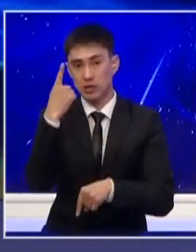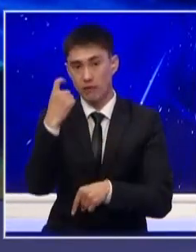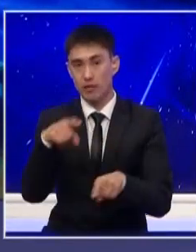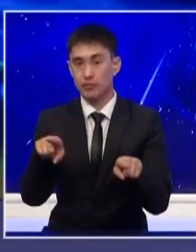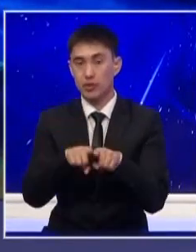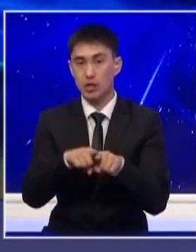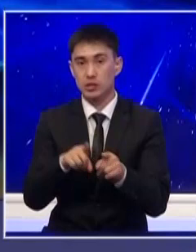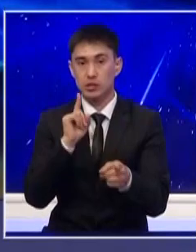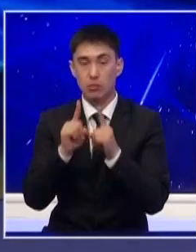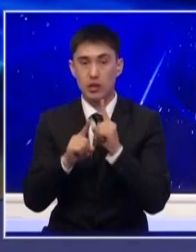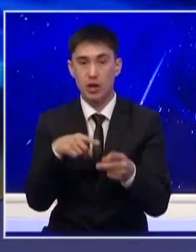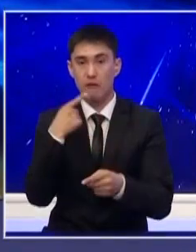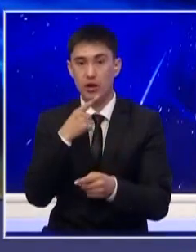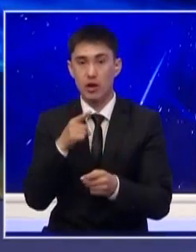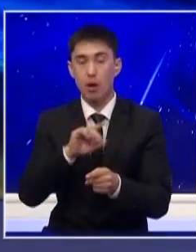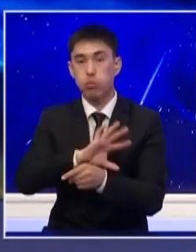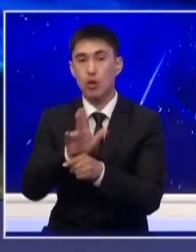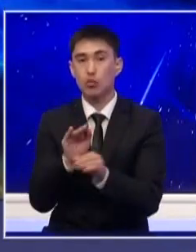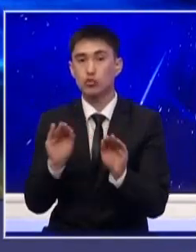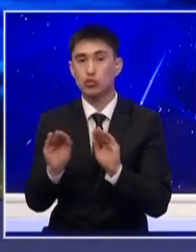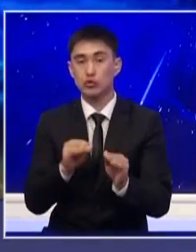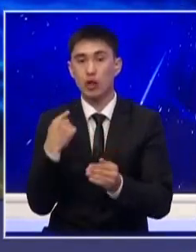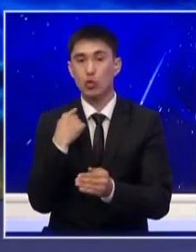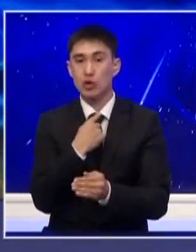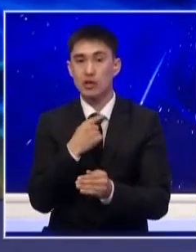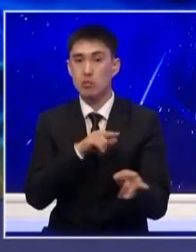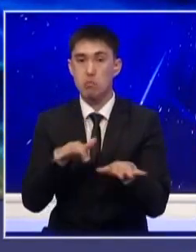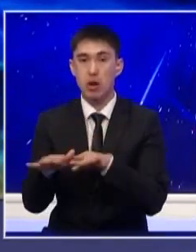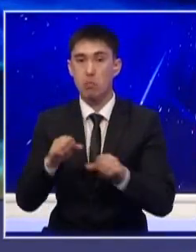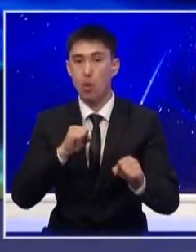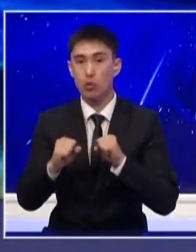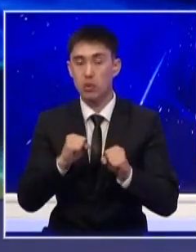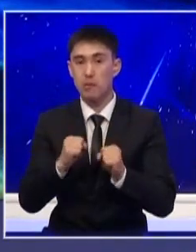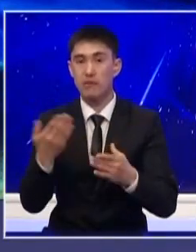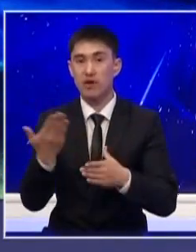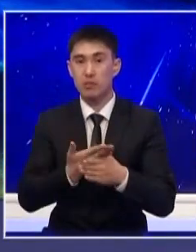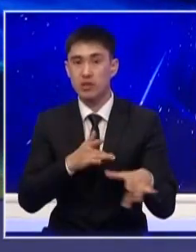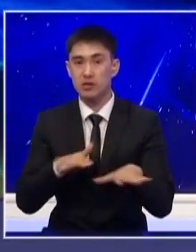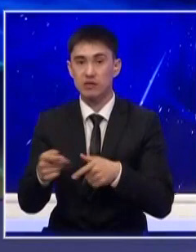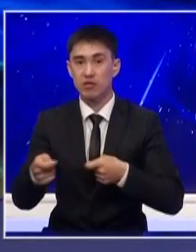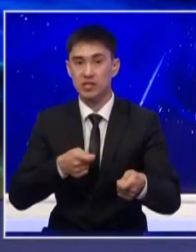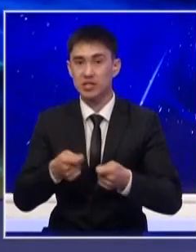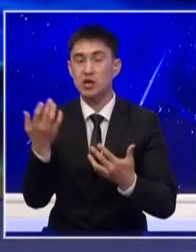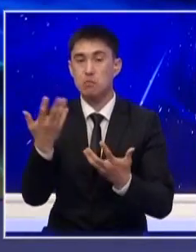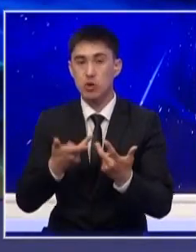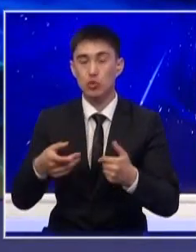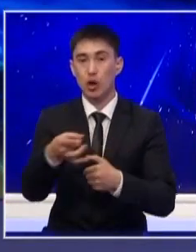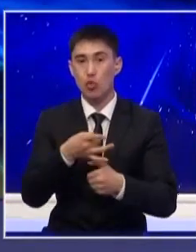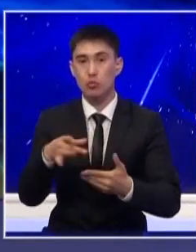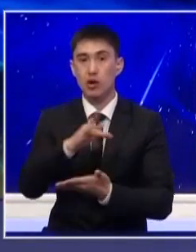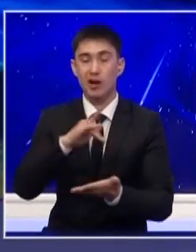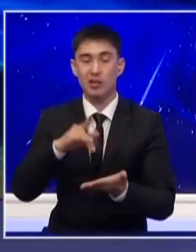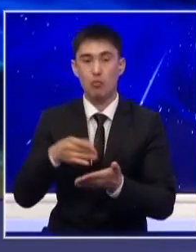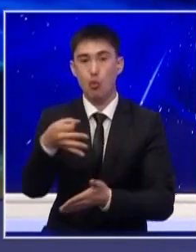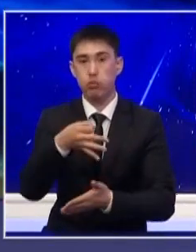совета. Также на собрании говорили о благоустройстве Талдыкургана и мерах по укреплению взаимодействия властей между районами и